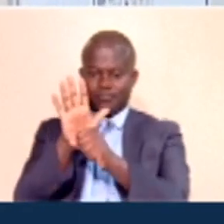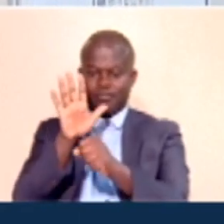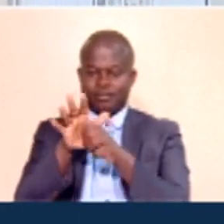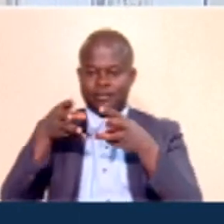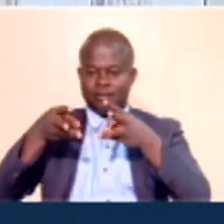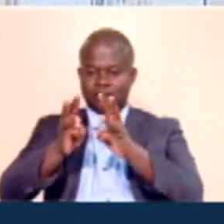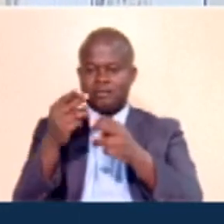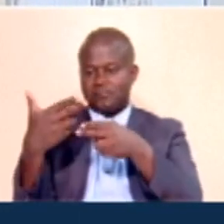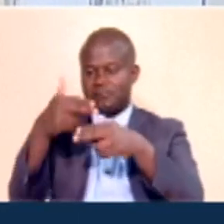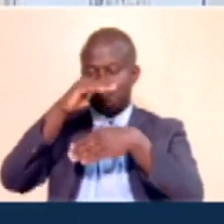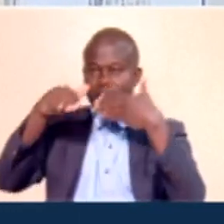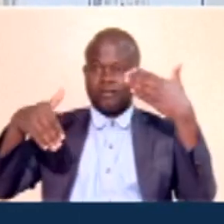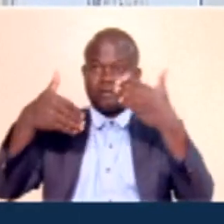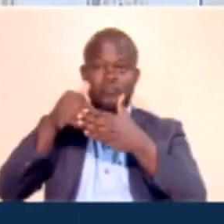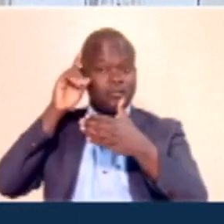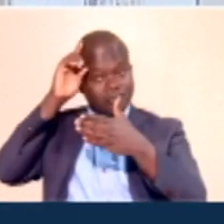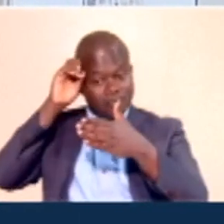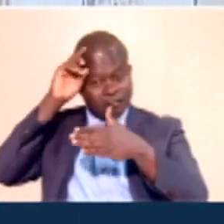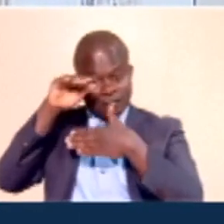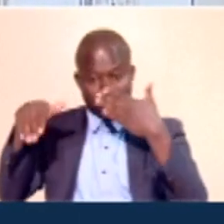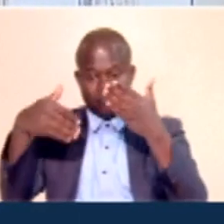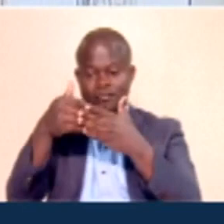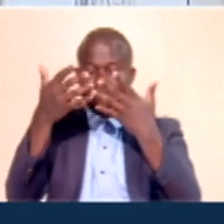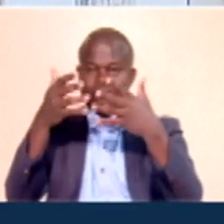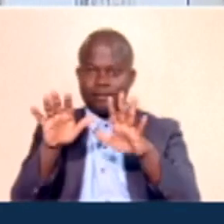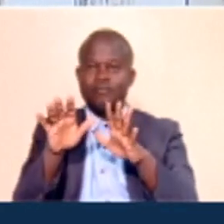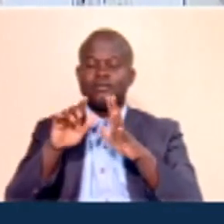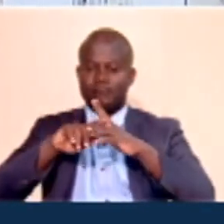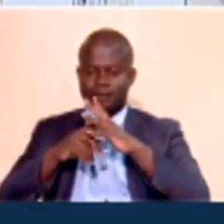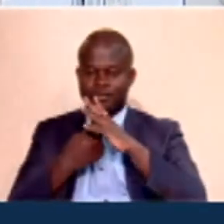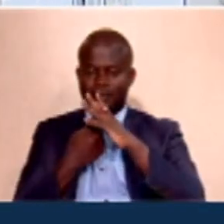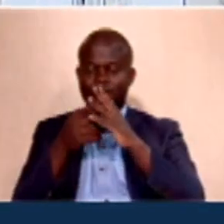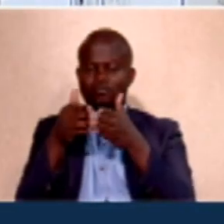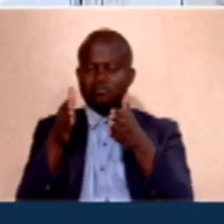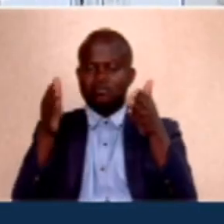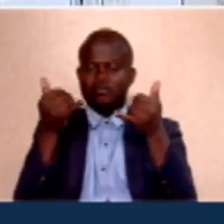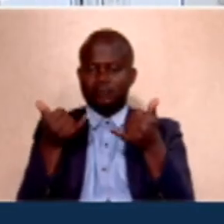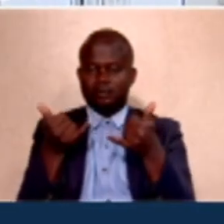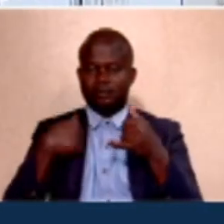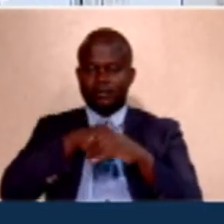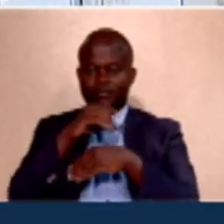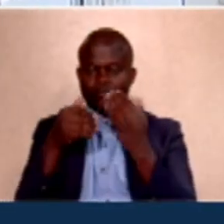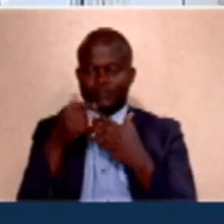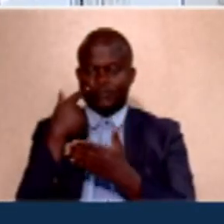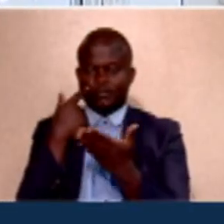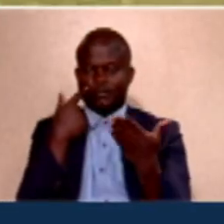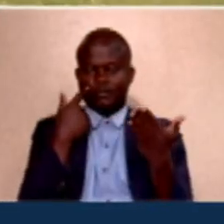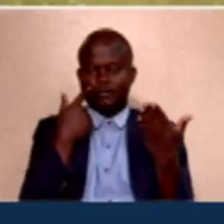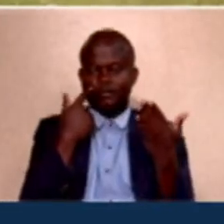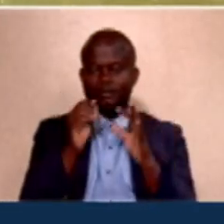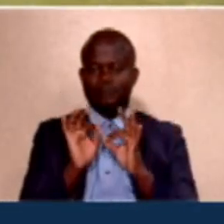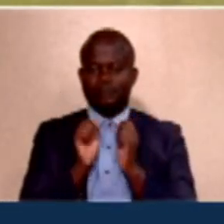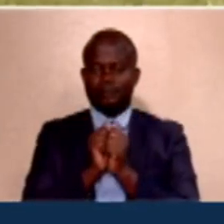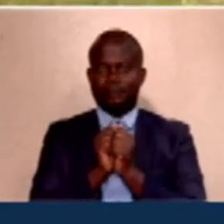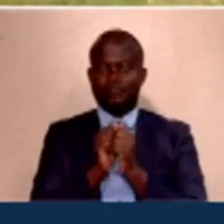buryo hafi ya hose ntekereza mu gihugu hafi ya hose bagiye batangiye gufungura ku buryo ubu ngubu ibiciro bisa nkaho birimo bigenda bijya ku murongo